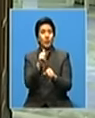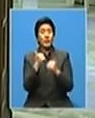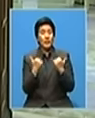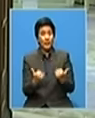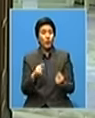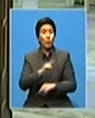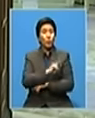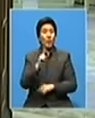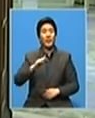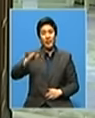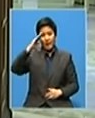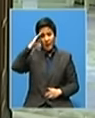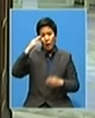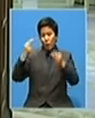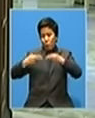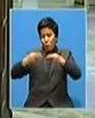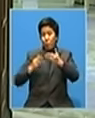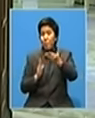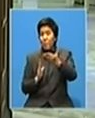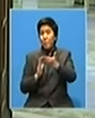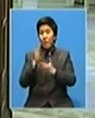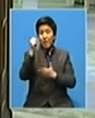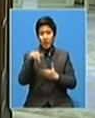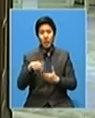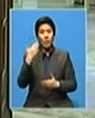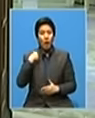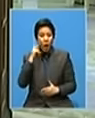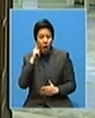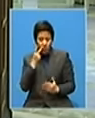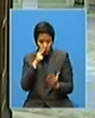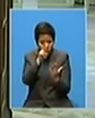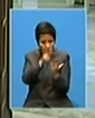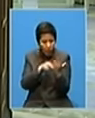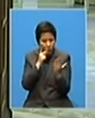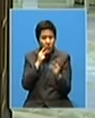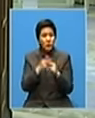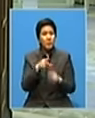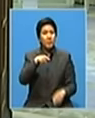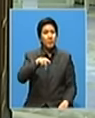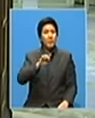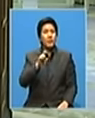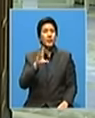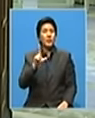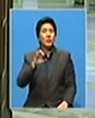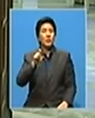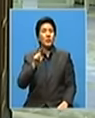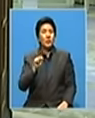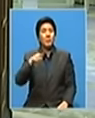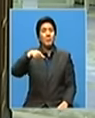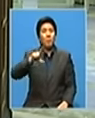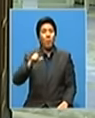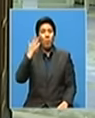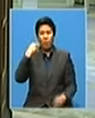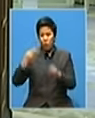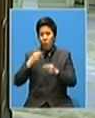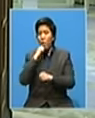ำหรับวันฐานผ่านศึกที่ผ่านไปนั้นผมก็ได้อ่านข่าวเกี่ยวกับพันเอกพิชิตพลบุญดาอายุ81ปีนะครับอดีตฐานผ่าน